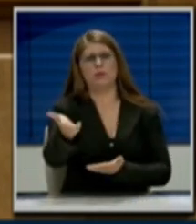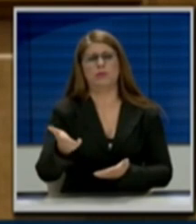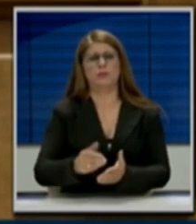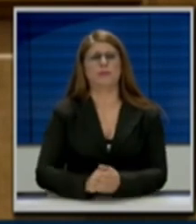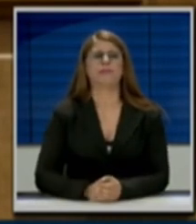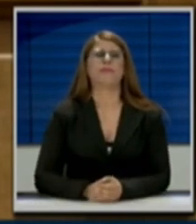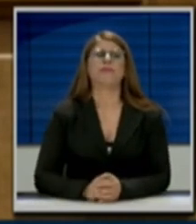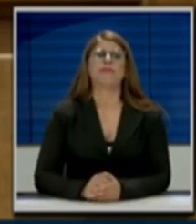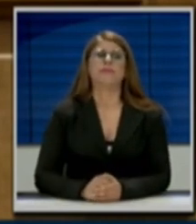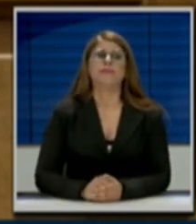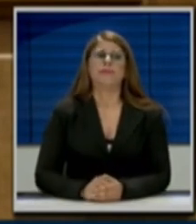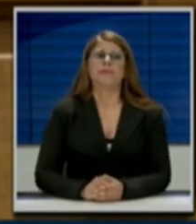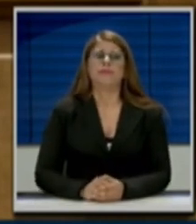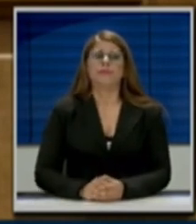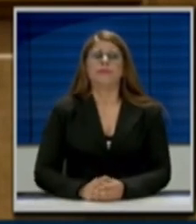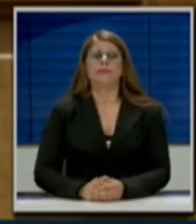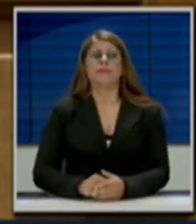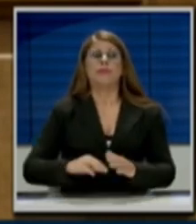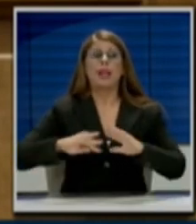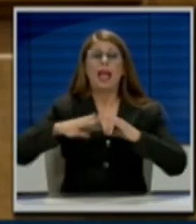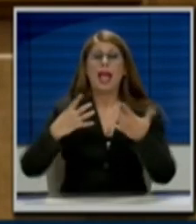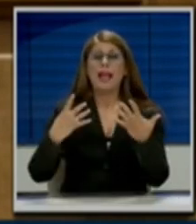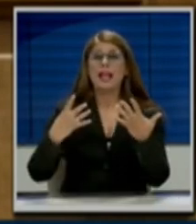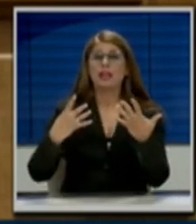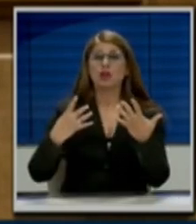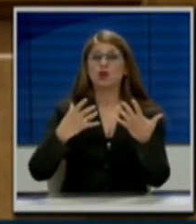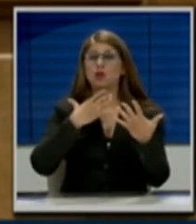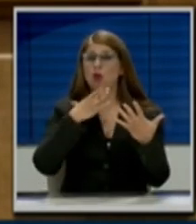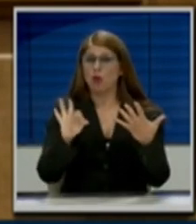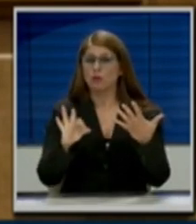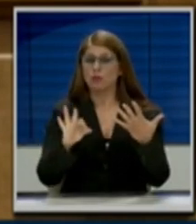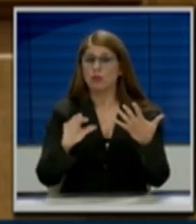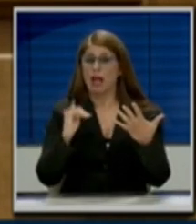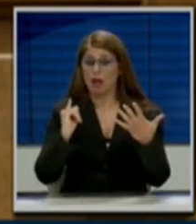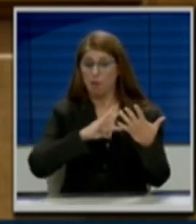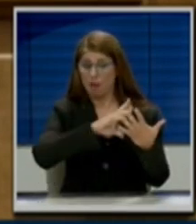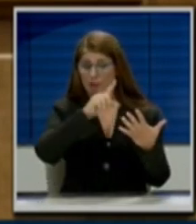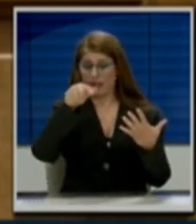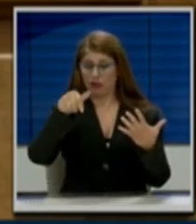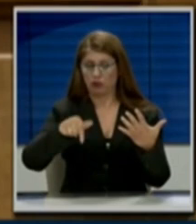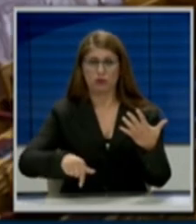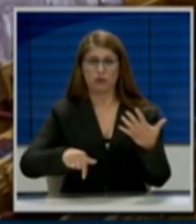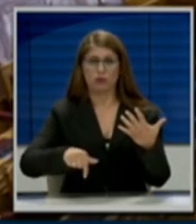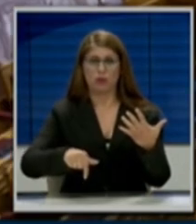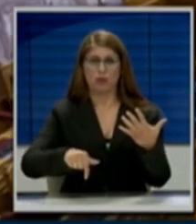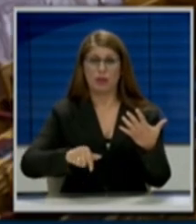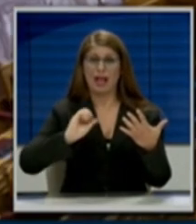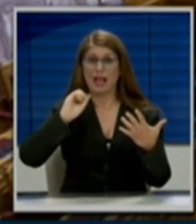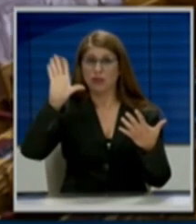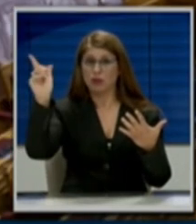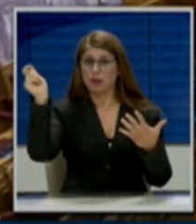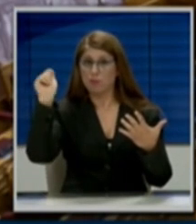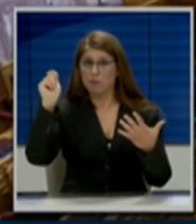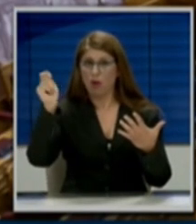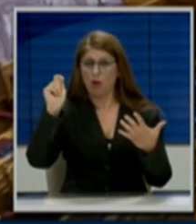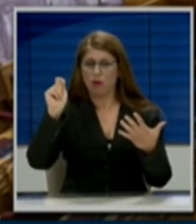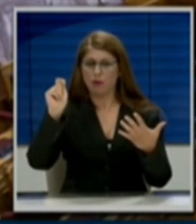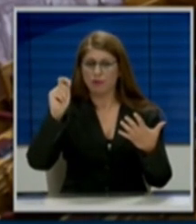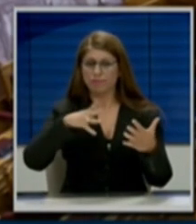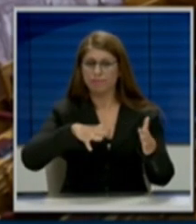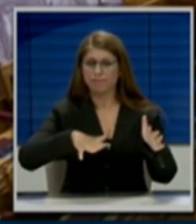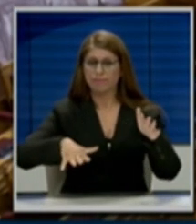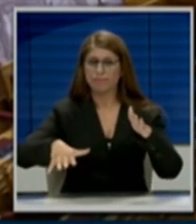λόγος. Γιατί εξακολουθεί να είναι αδιαφανής και άδειλη η εξωτερική πολιτική που